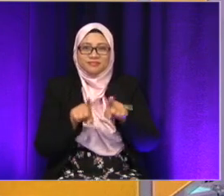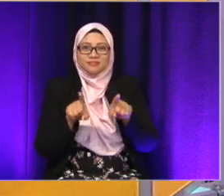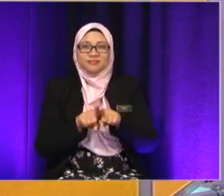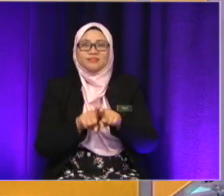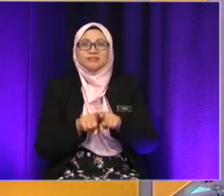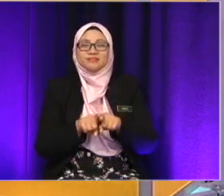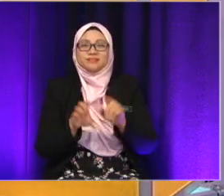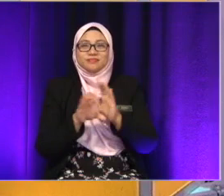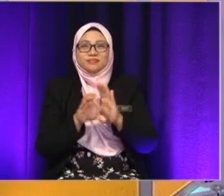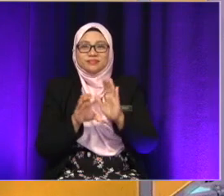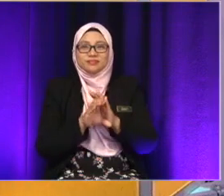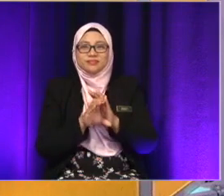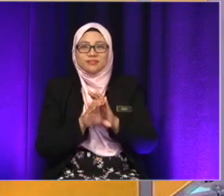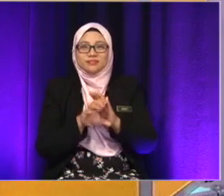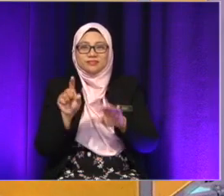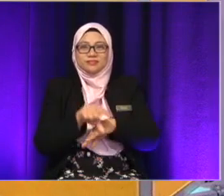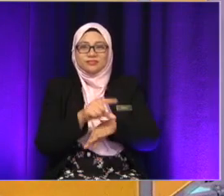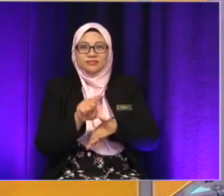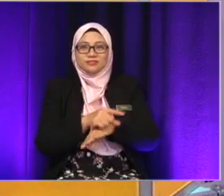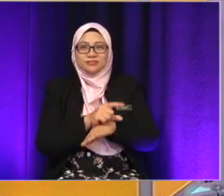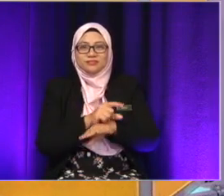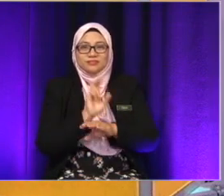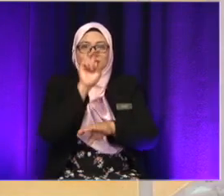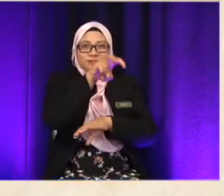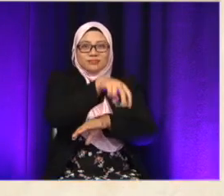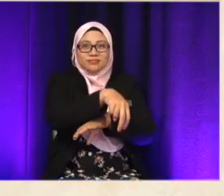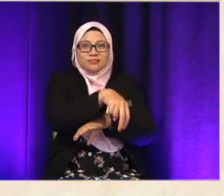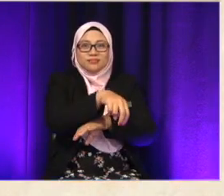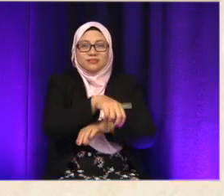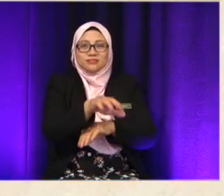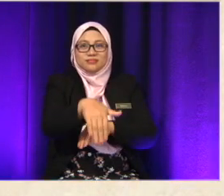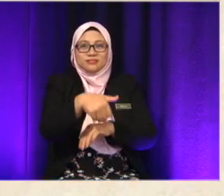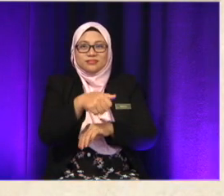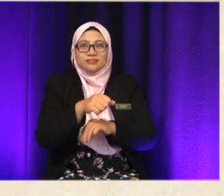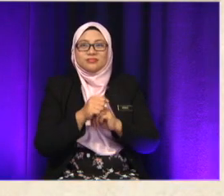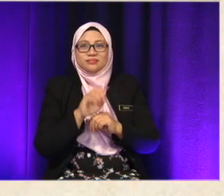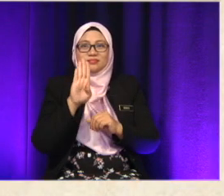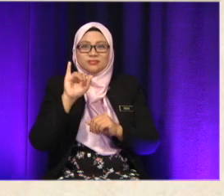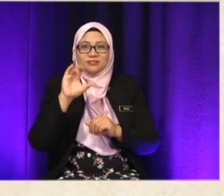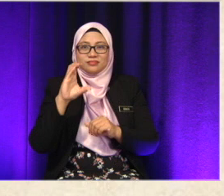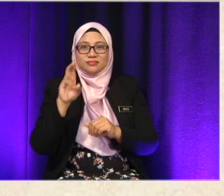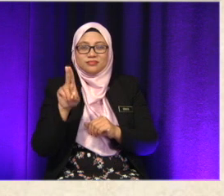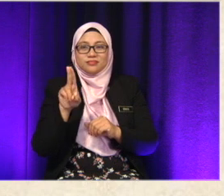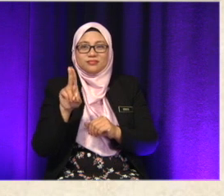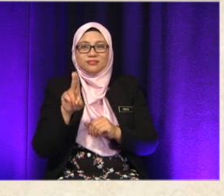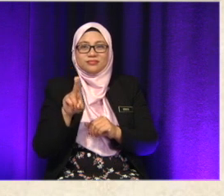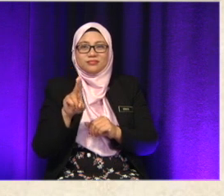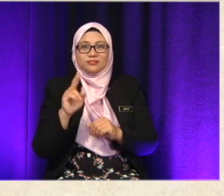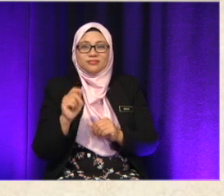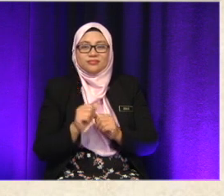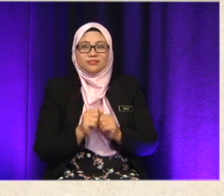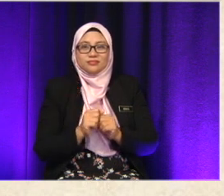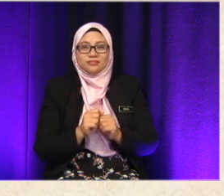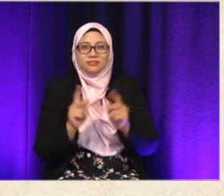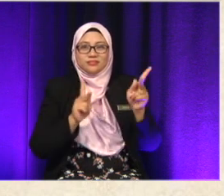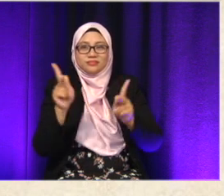Okey, contohnya penggunaan sistem hidrolik seperti kren pengangkutan, okey, bicu kereta yang kita gunakan jack tu, okey,